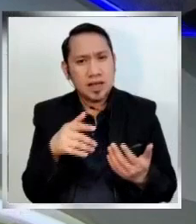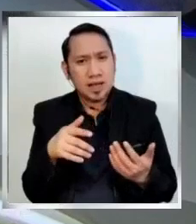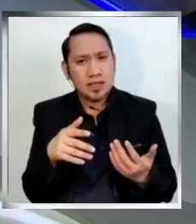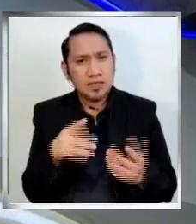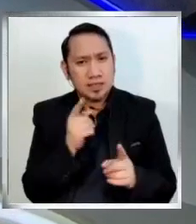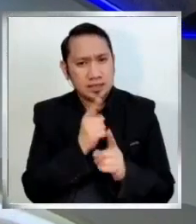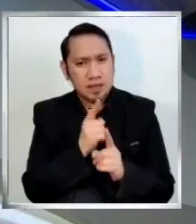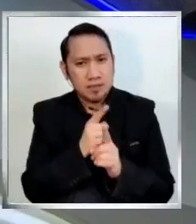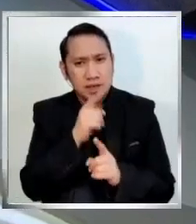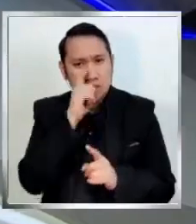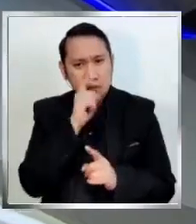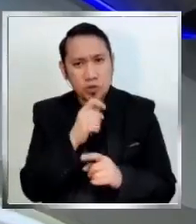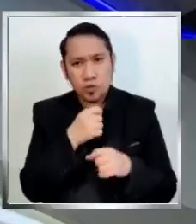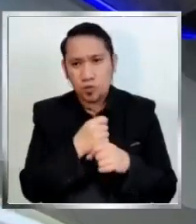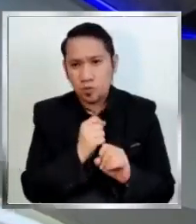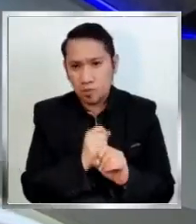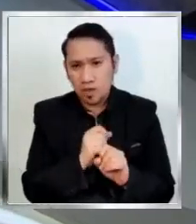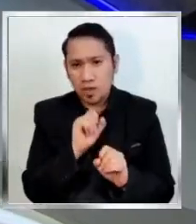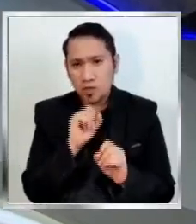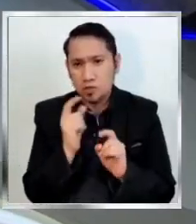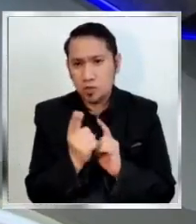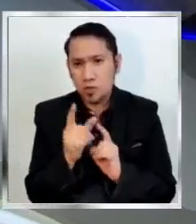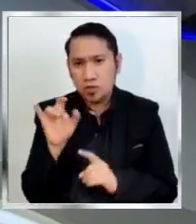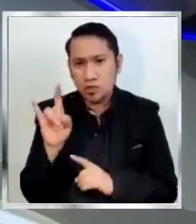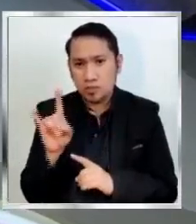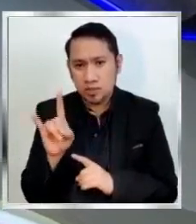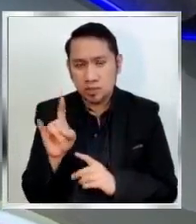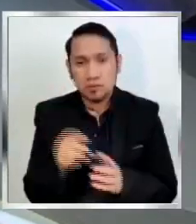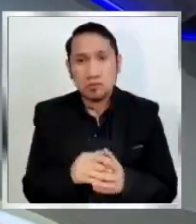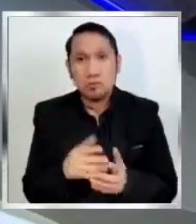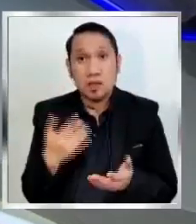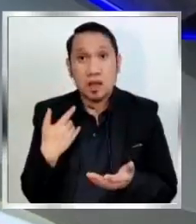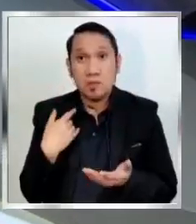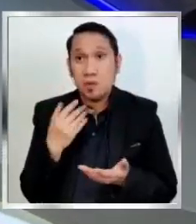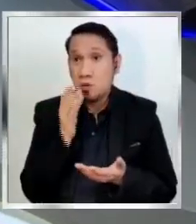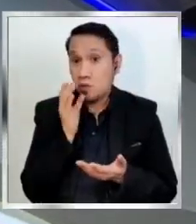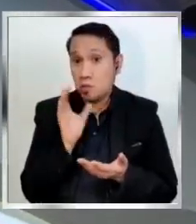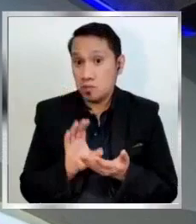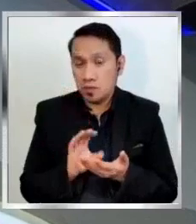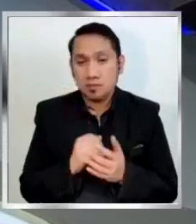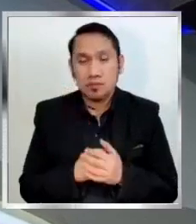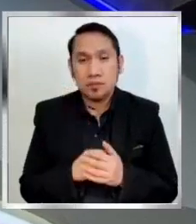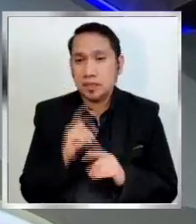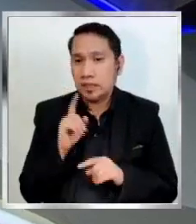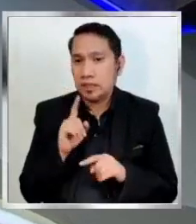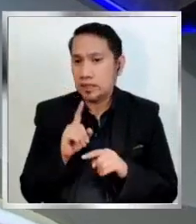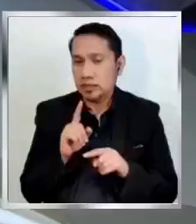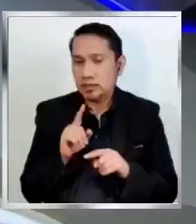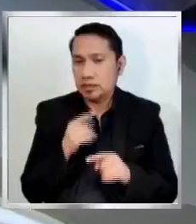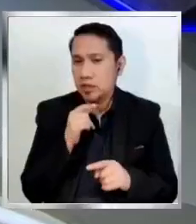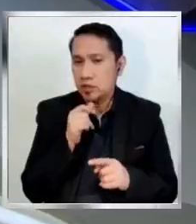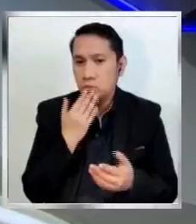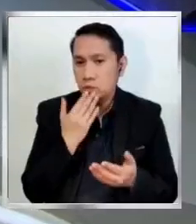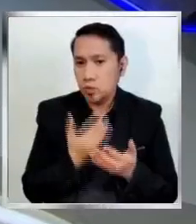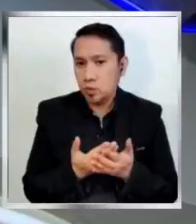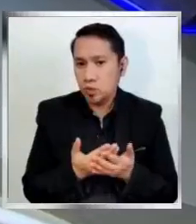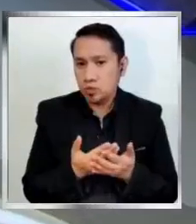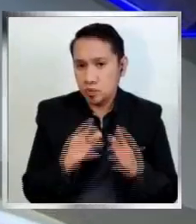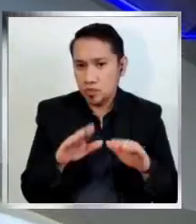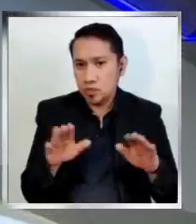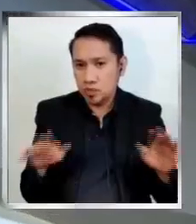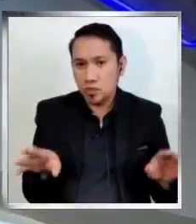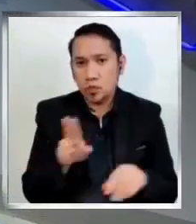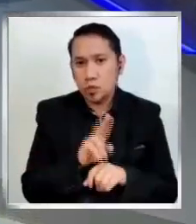ng social media account. Hirit naman ang isang commenter. Hindi makakabuti sa mga bata ang paggamit ng social media dahil